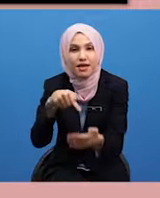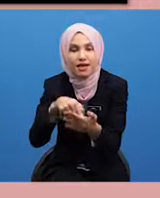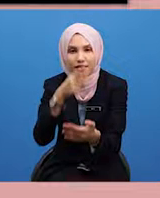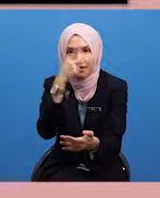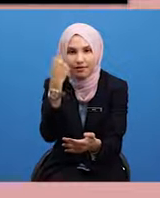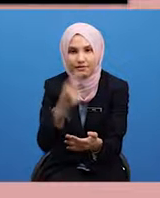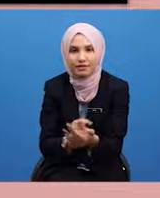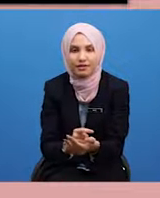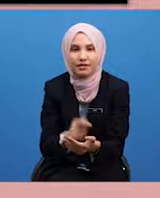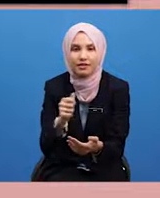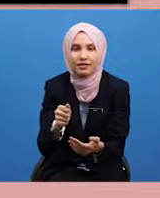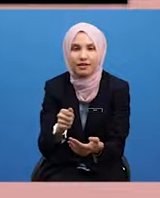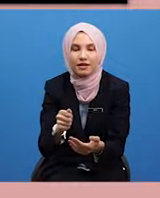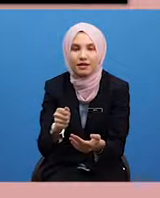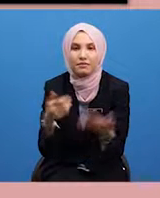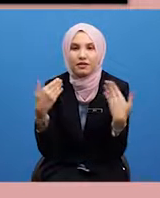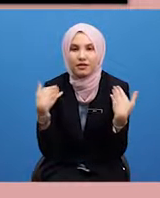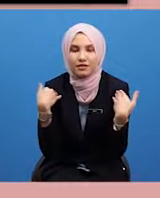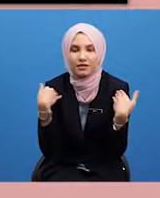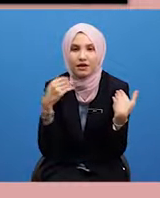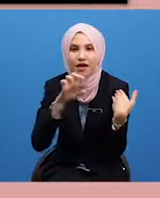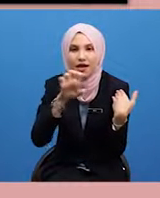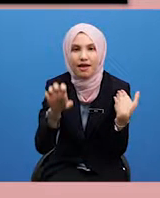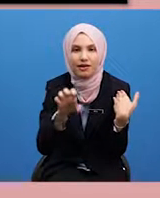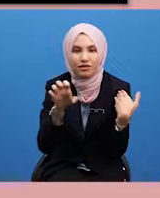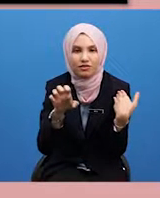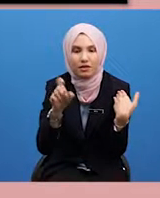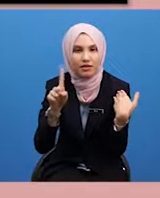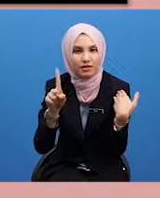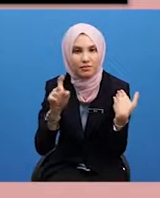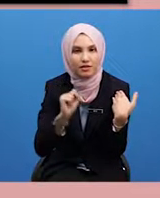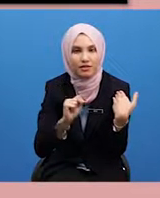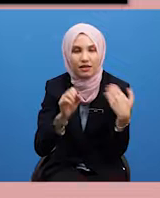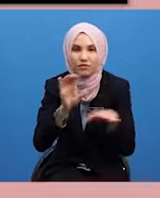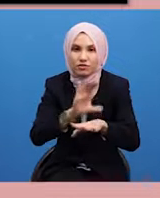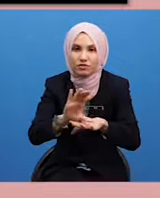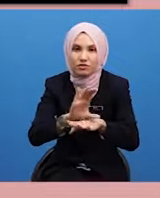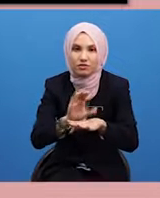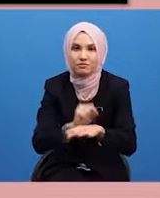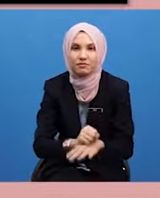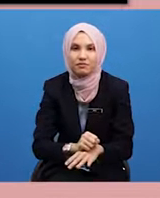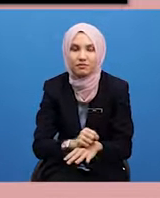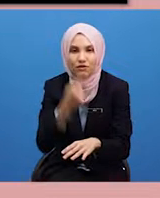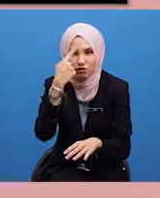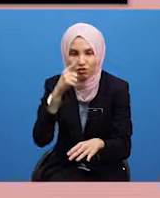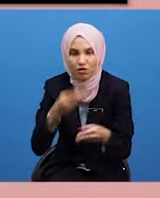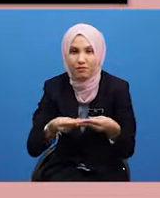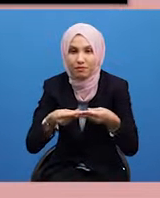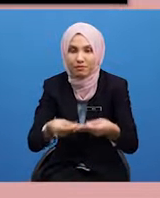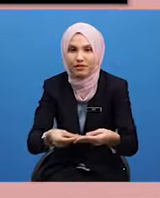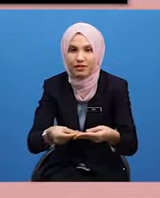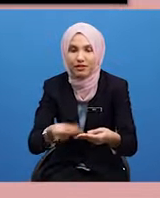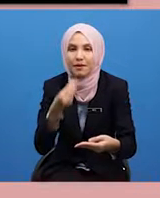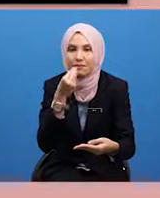kerana ia mengandungi endosperma, di mana fungsi endosperma untuk memberikan